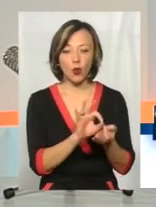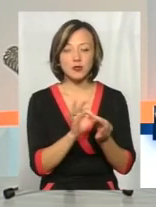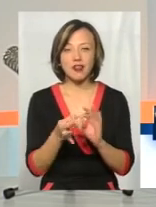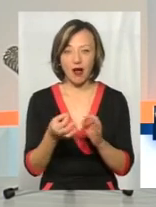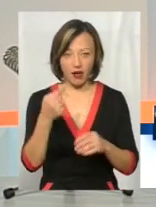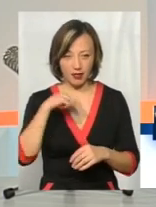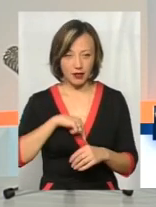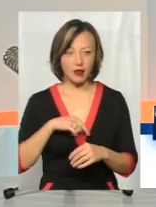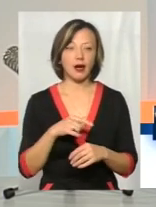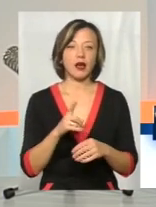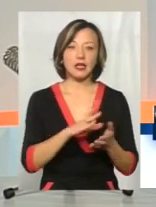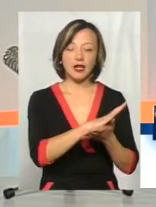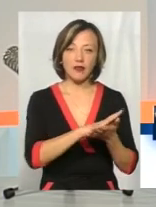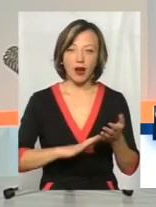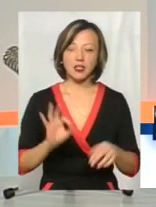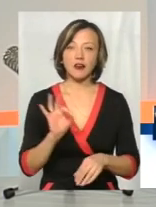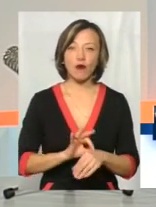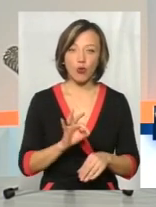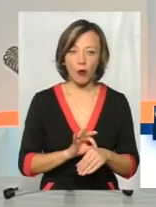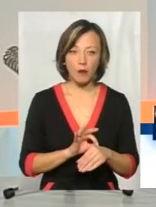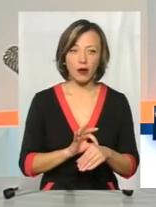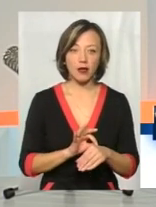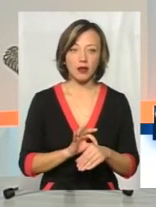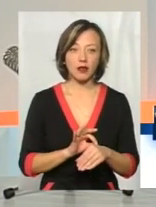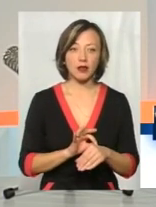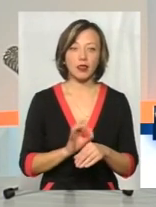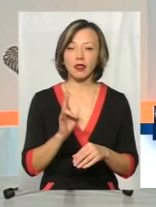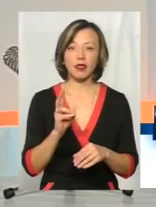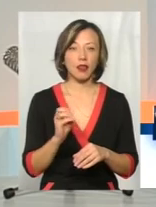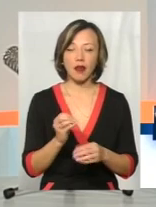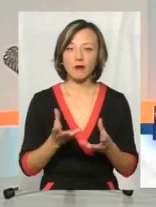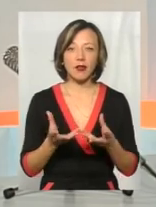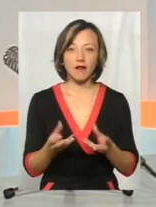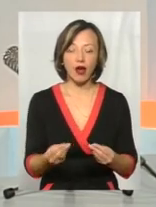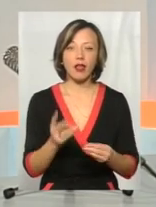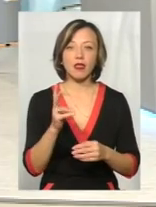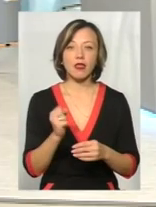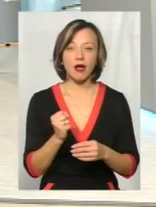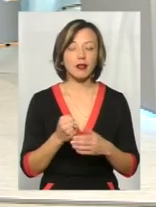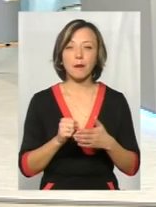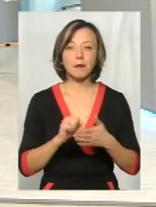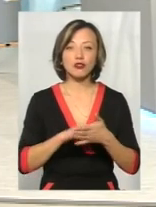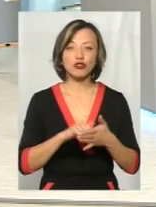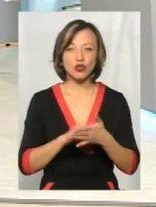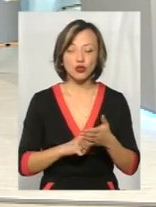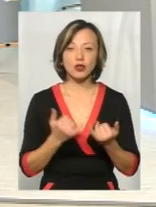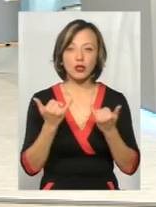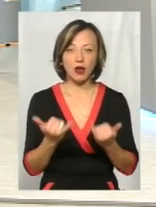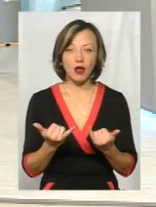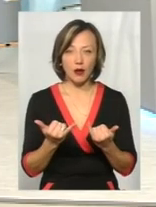ускладнення. Тому що тривалість хвороби не впливає, не є підставою